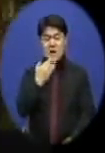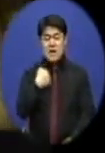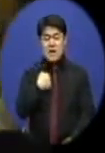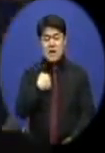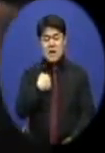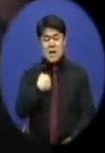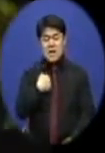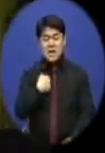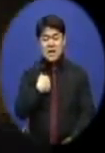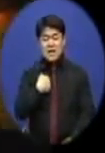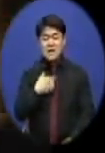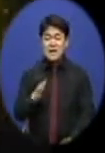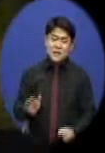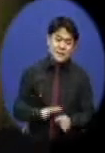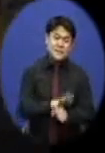아프지 않는